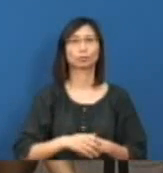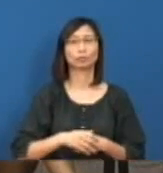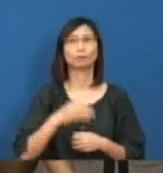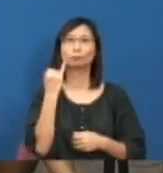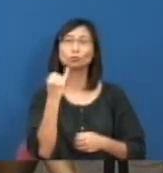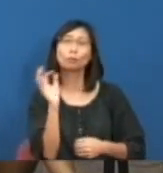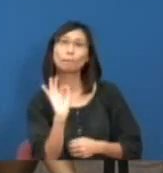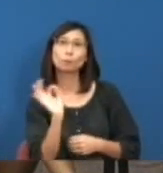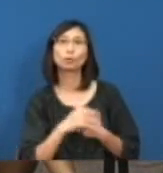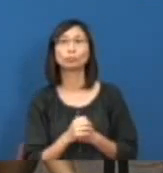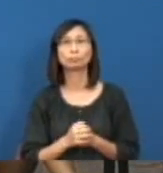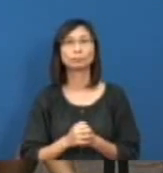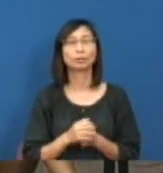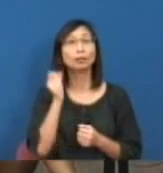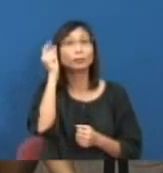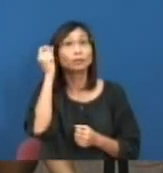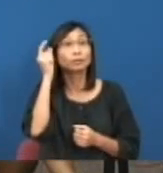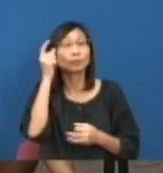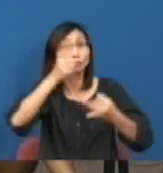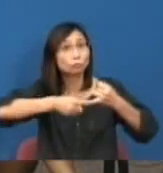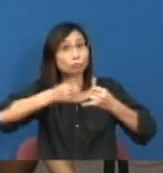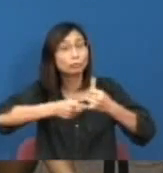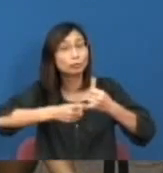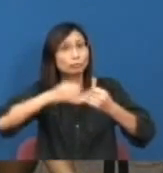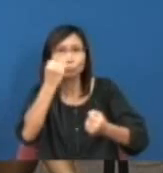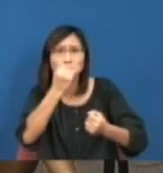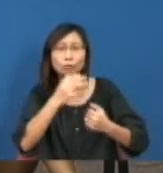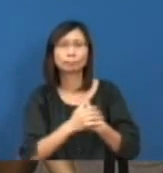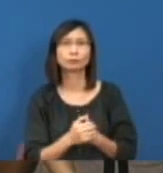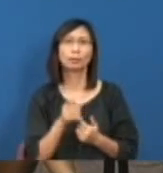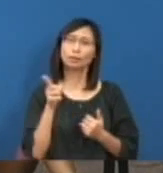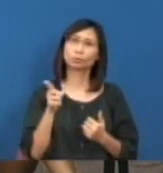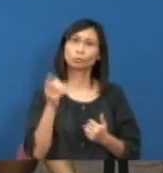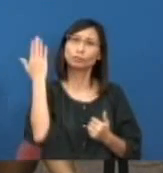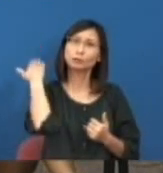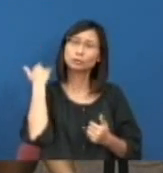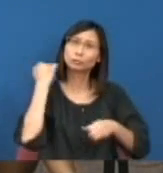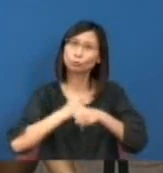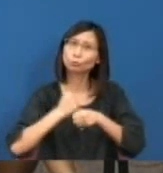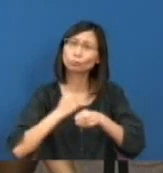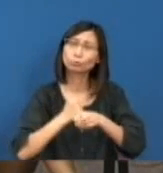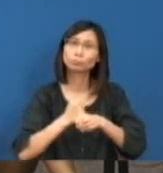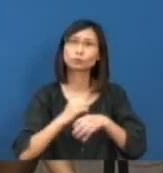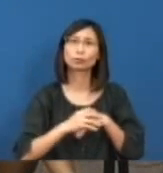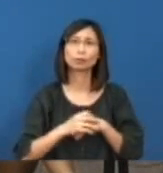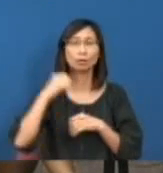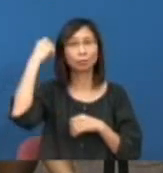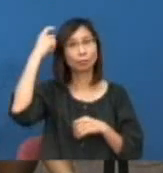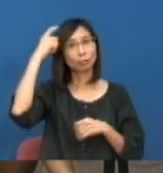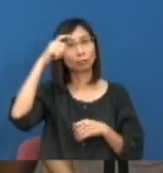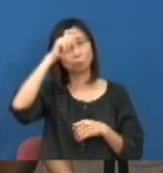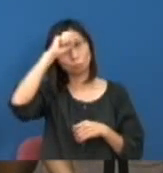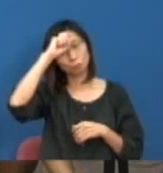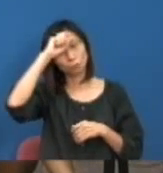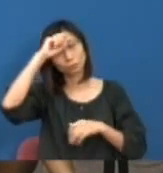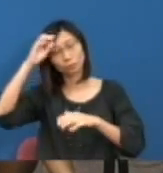最後尾嗰陣時突然間錯曬咧？而佢以前搞嘅嘢，亦都真係老實講，喺回憶錄裏邊冇講到點解會成功